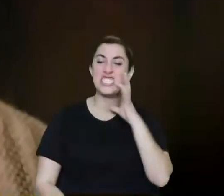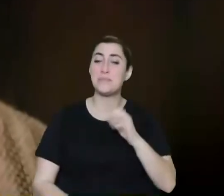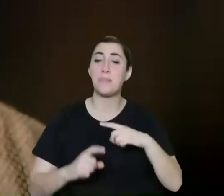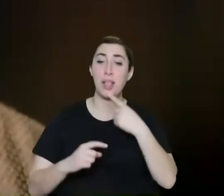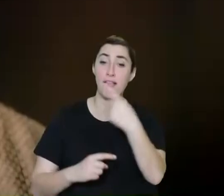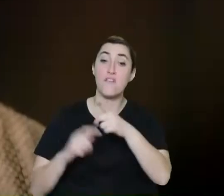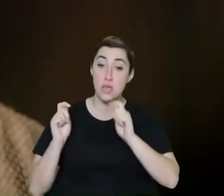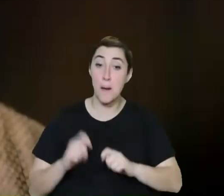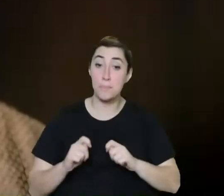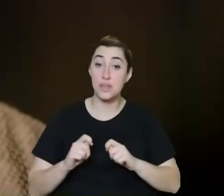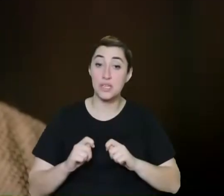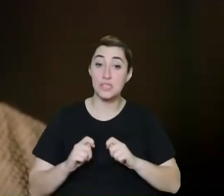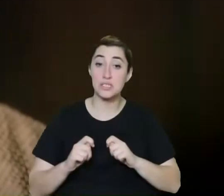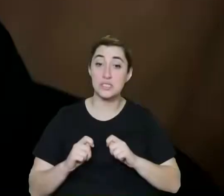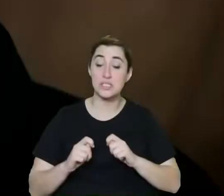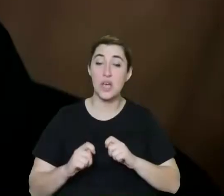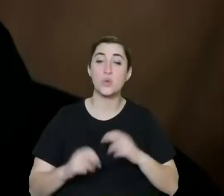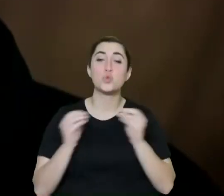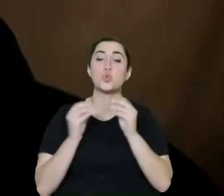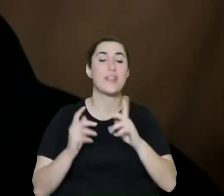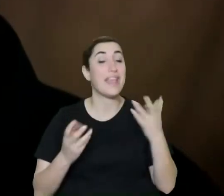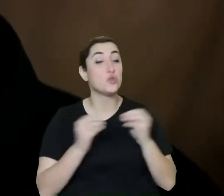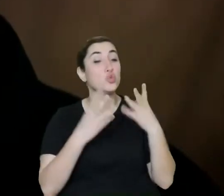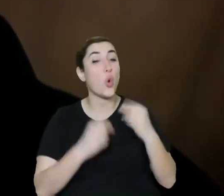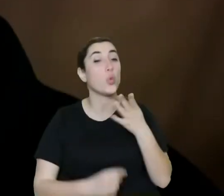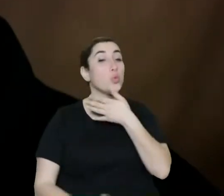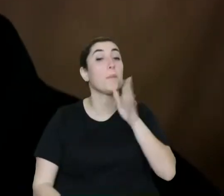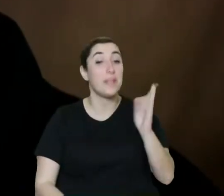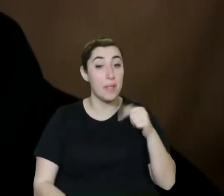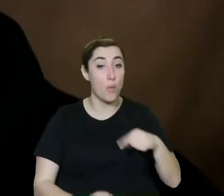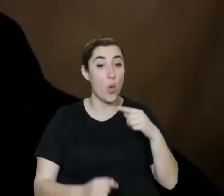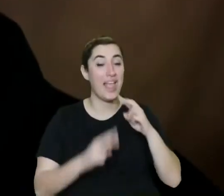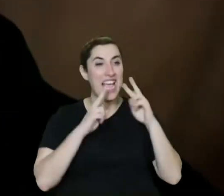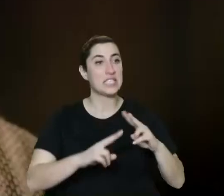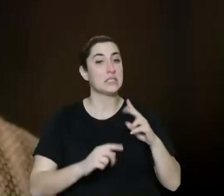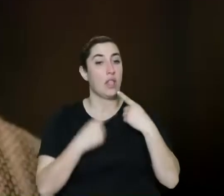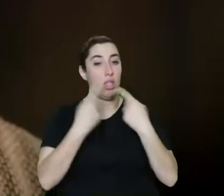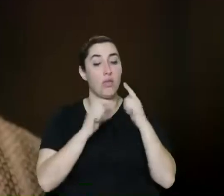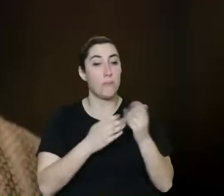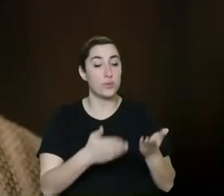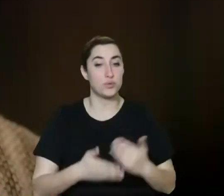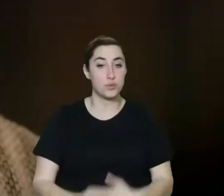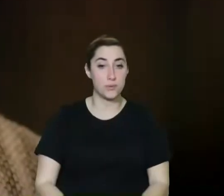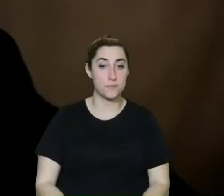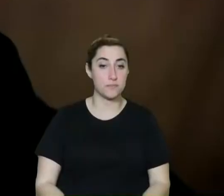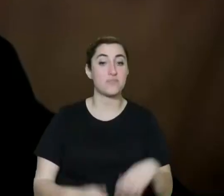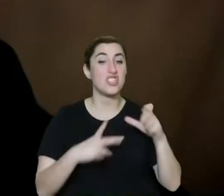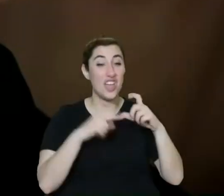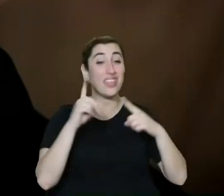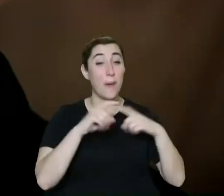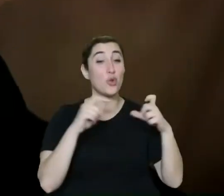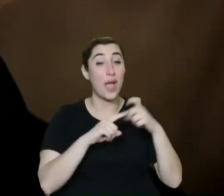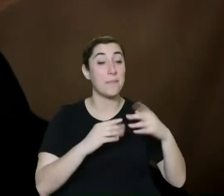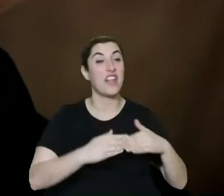isnat ettiyse müfteridir. Neyle suçlandığını dahi bilmeden mi böyle kesin hüküm verirsin? Şeyh Tapduk